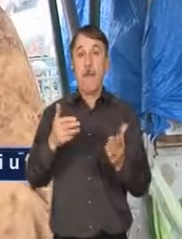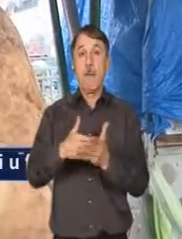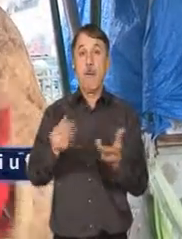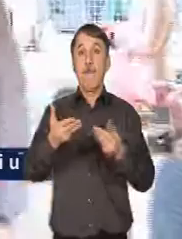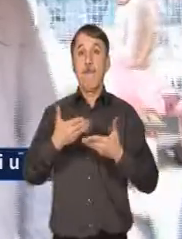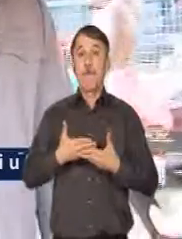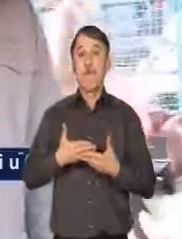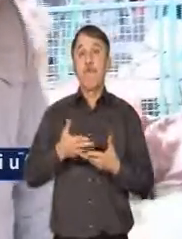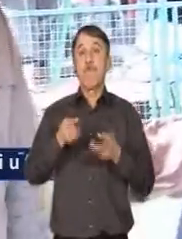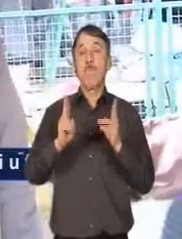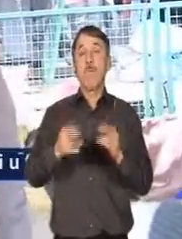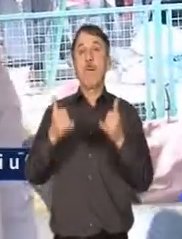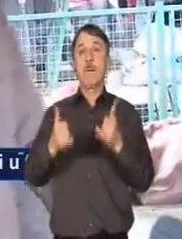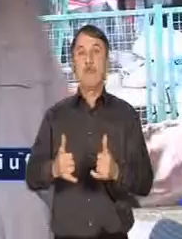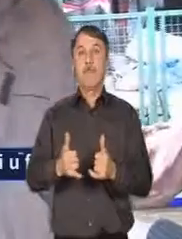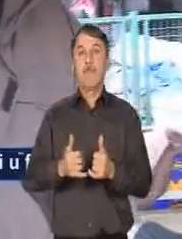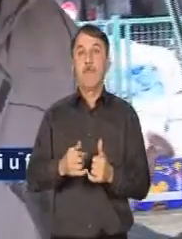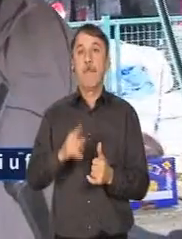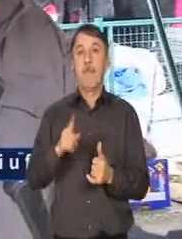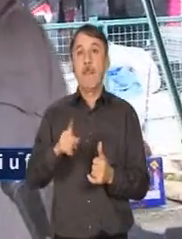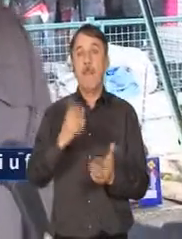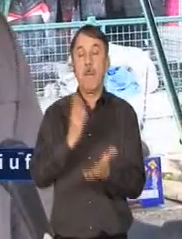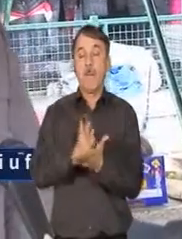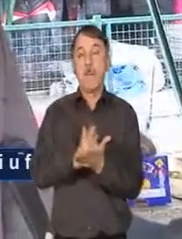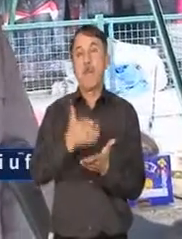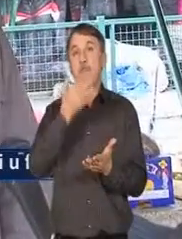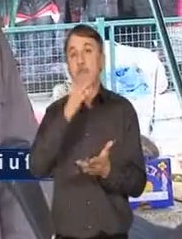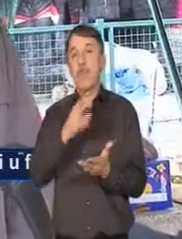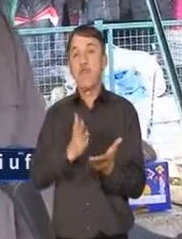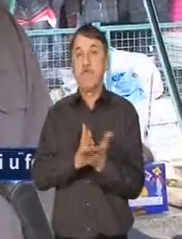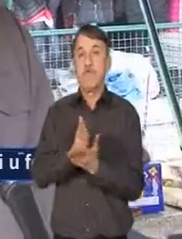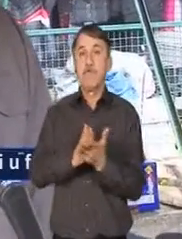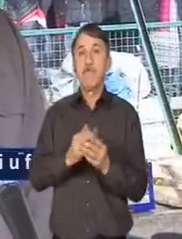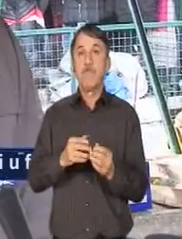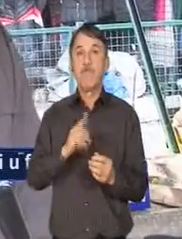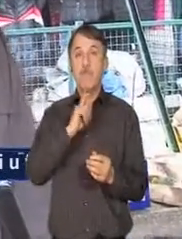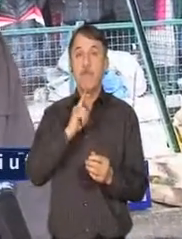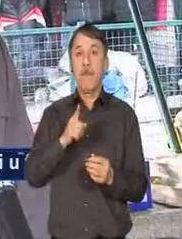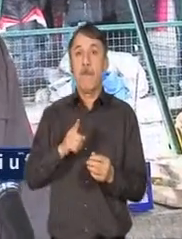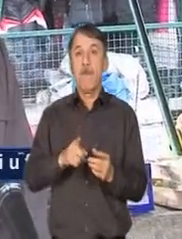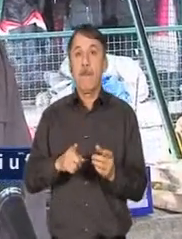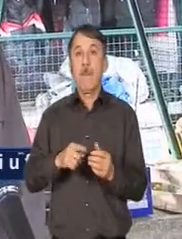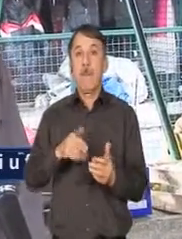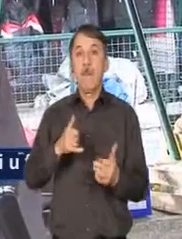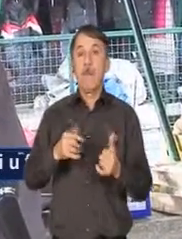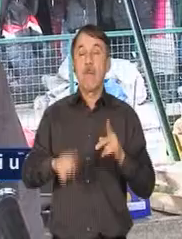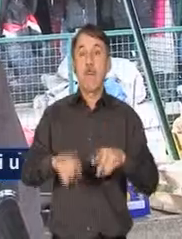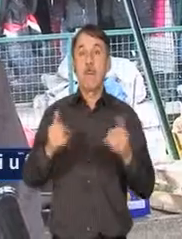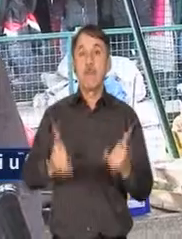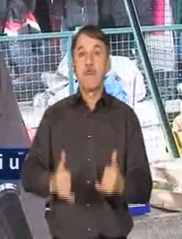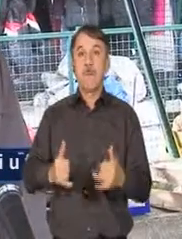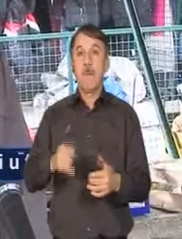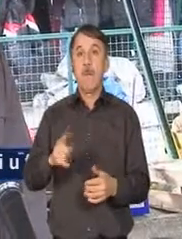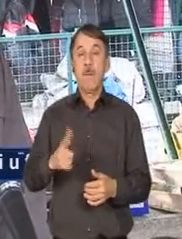frekvencije ljudi. Pa slabo ide. Strošili su se ljudi za praznike i tako da nema dovoljno novca. Ide slabije.